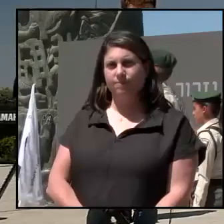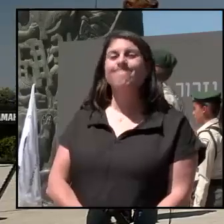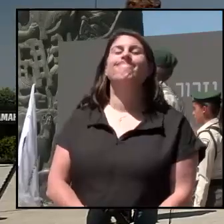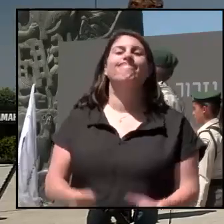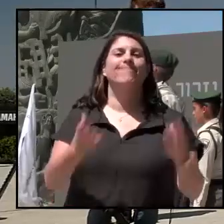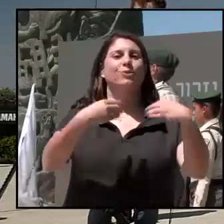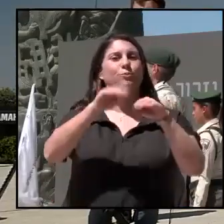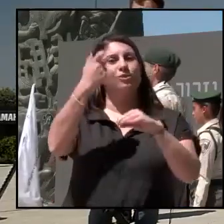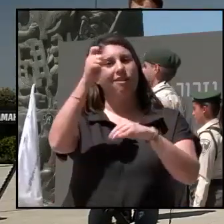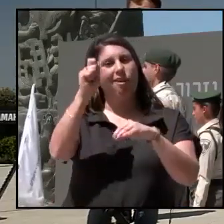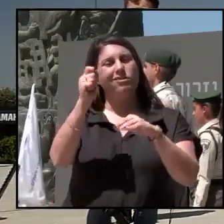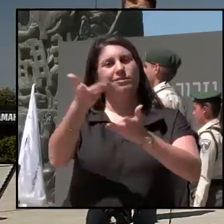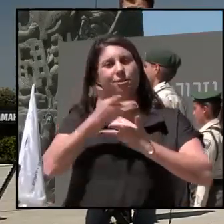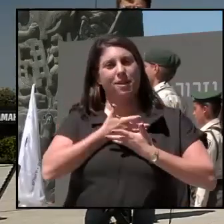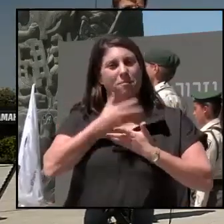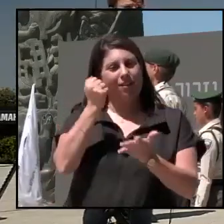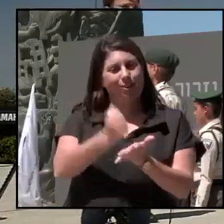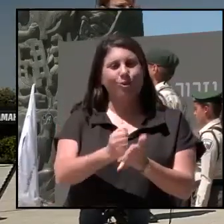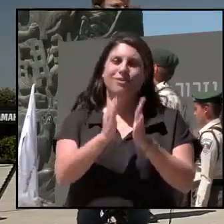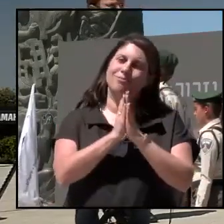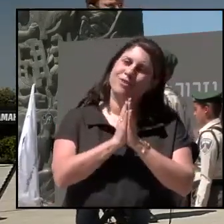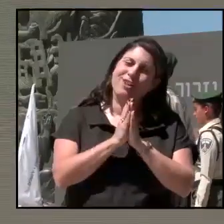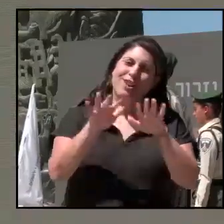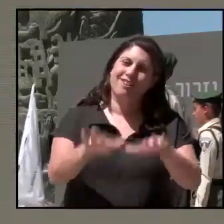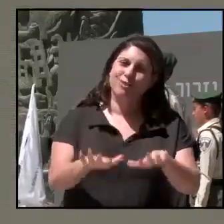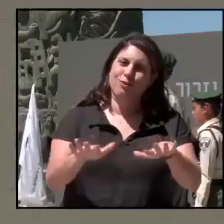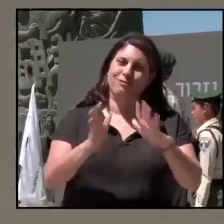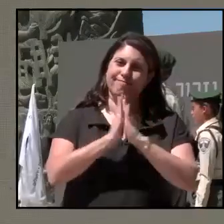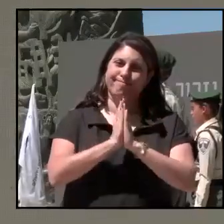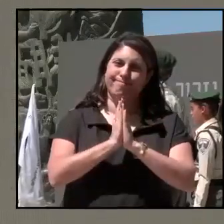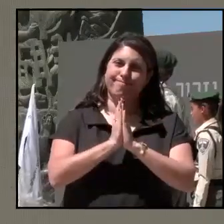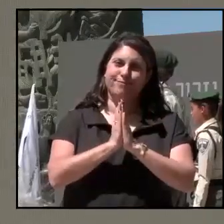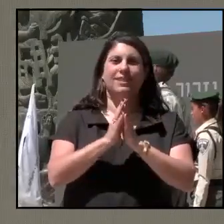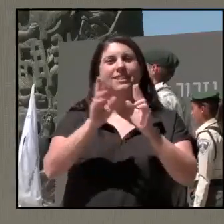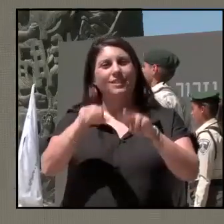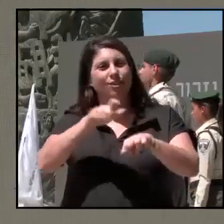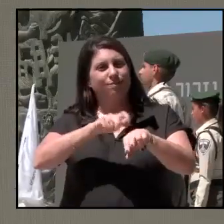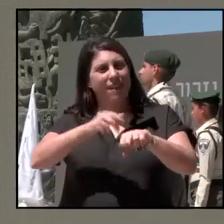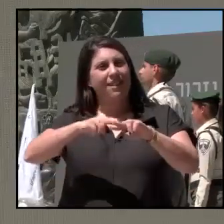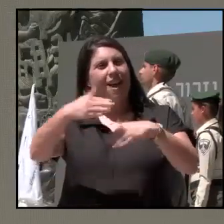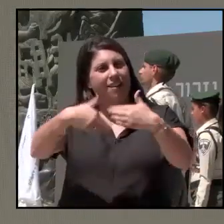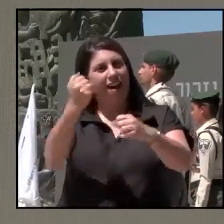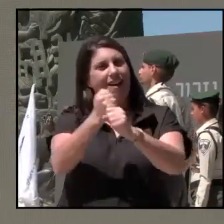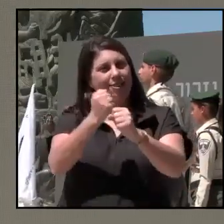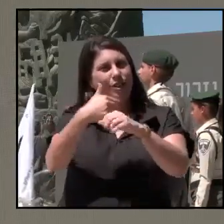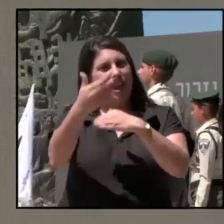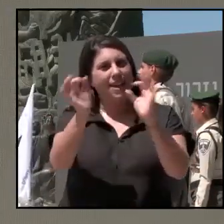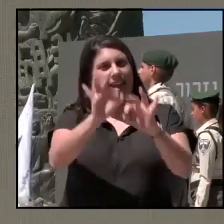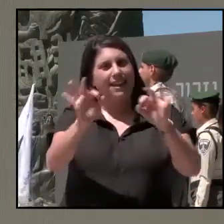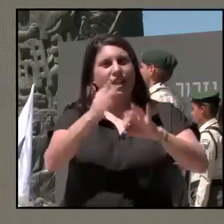משפחות יקרות של מקבלי התעודות, אנא תפסו מקומות, יהיה לנו די זמן לעשות את זה גם אחרי הטקס,